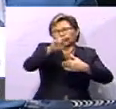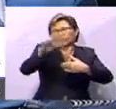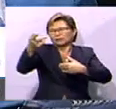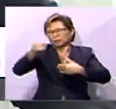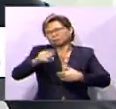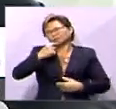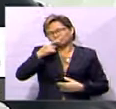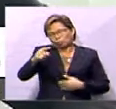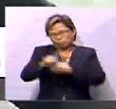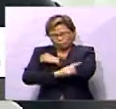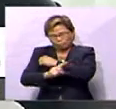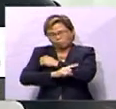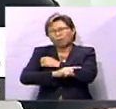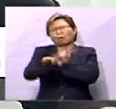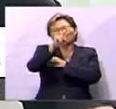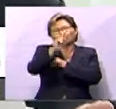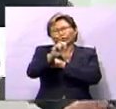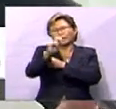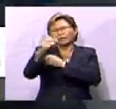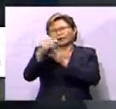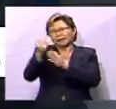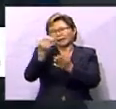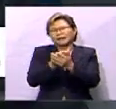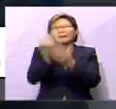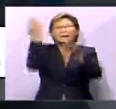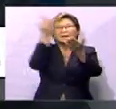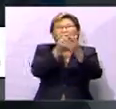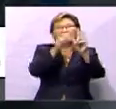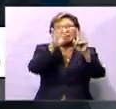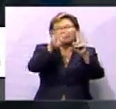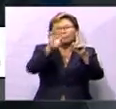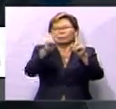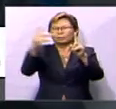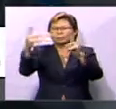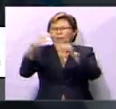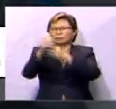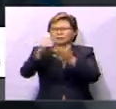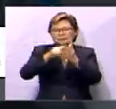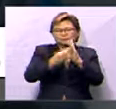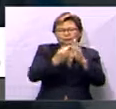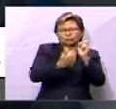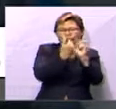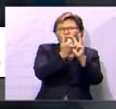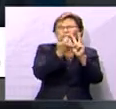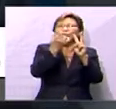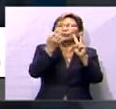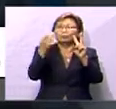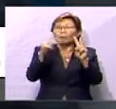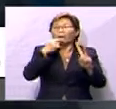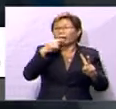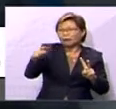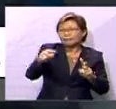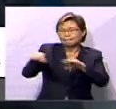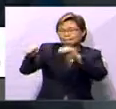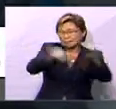km, dikenakan penalti dari RM20,000 hingga RM140,000 sejak 2012 berikutan arahan